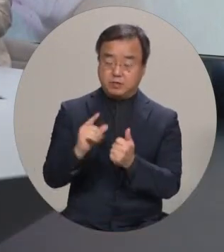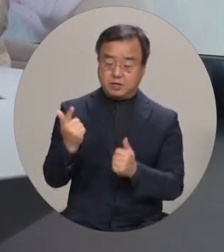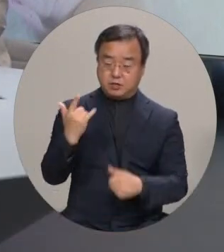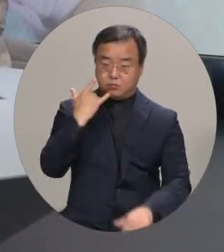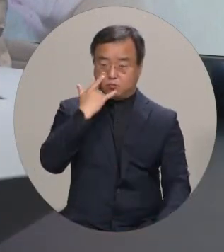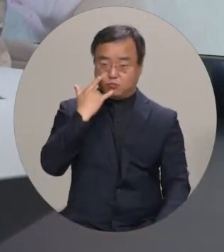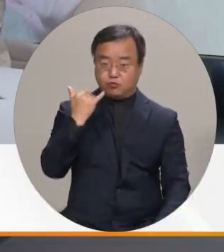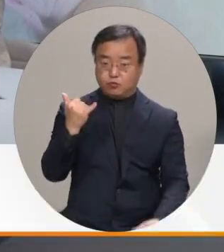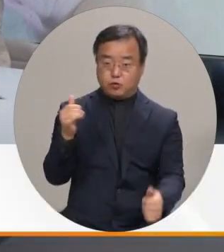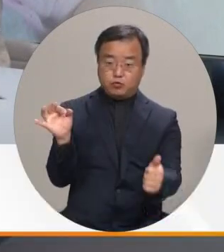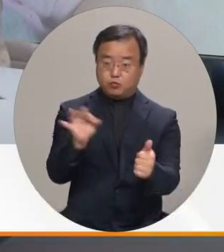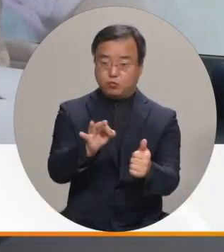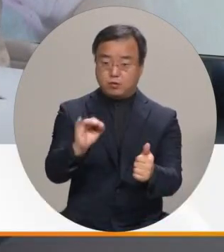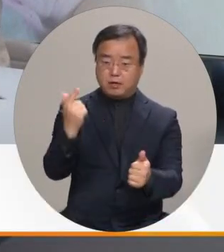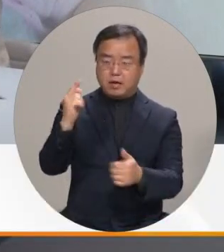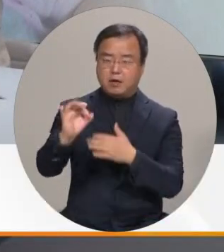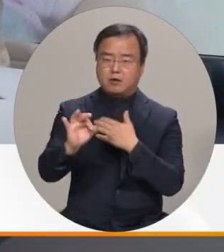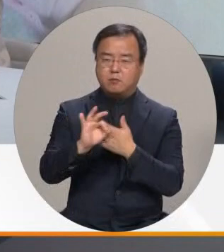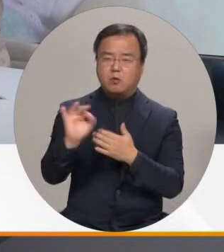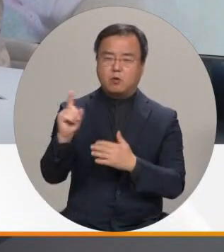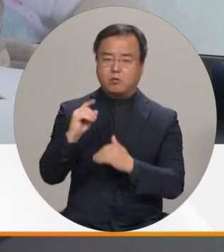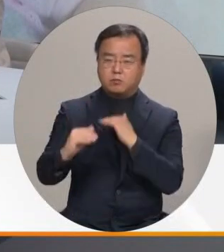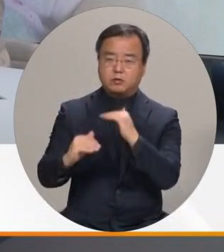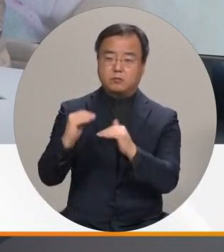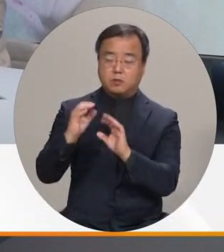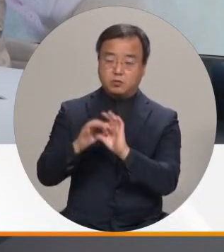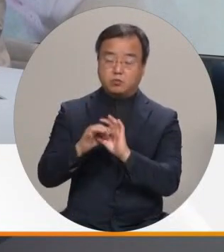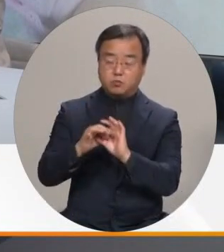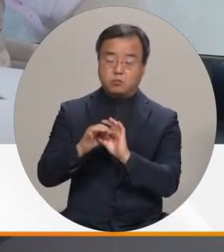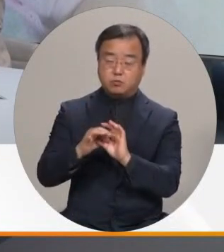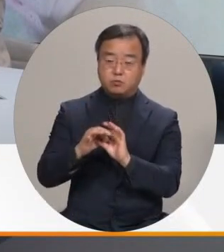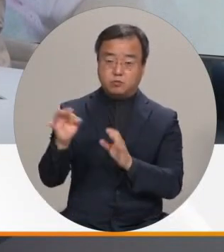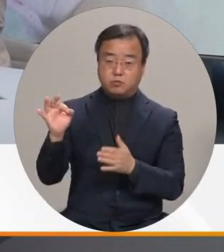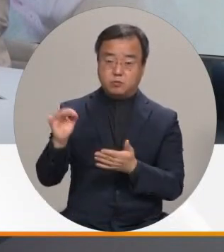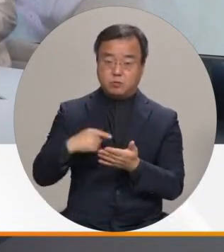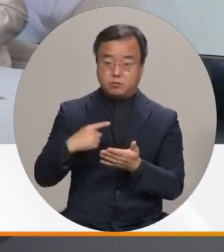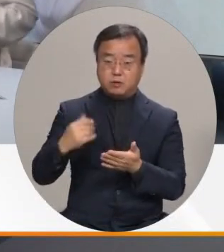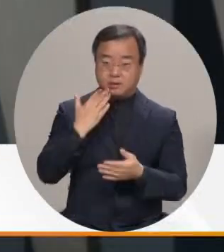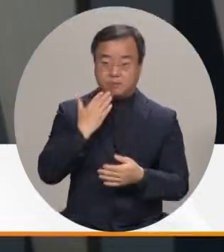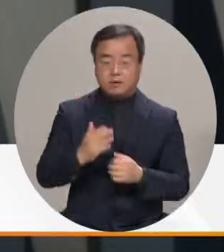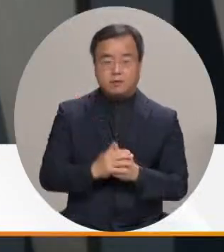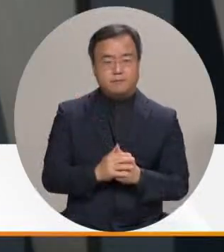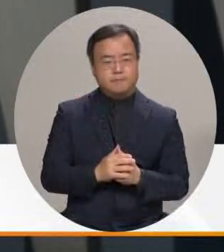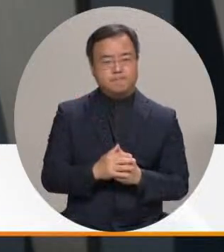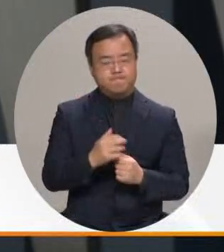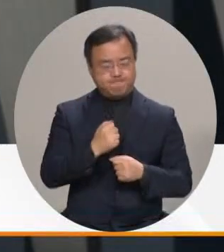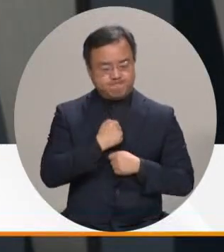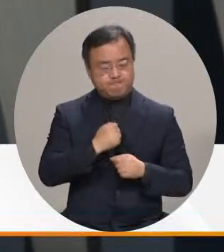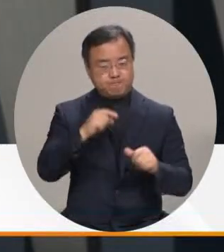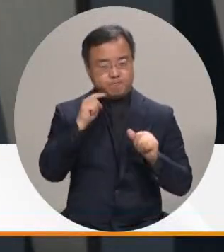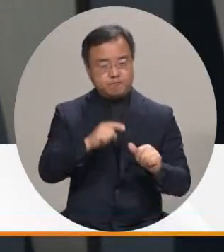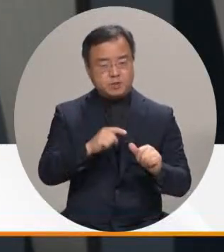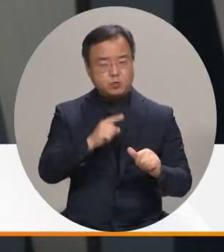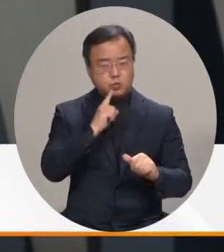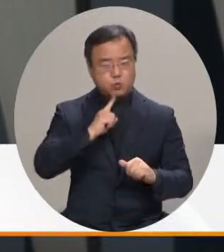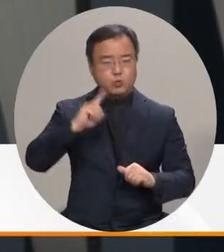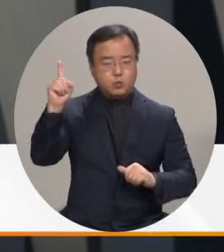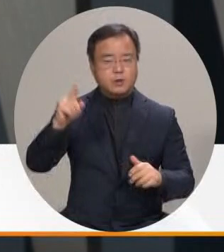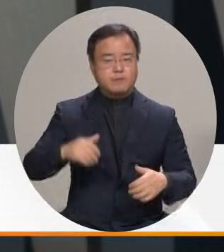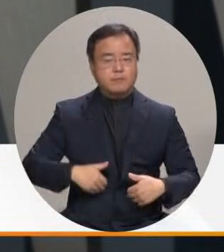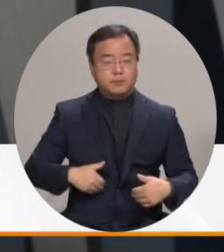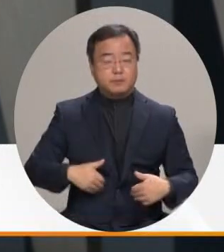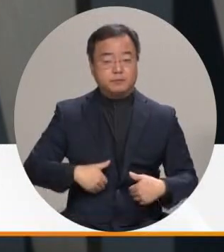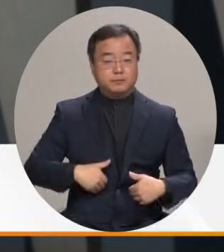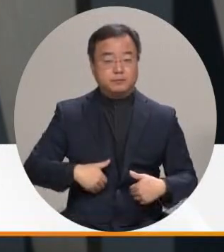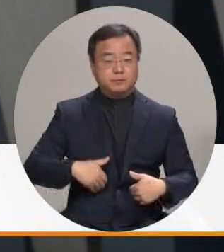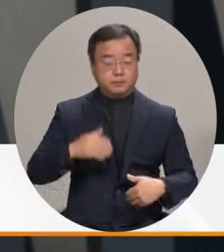또 어떤 절차 방법을 통해서 받을 수가 있습니까 우선은 이행명령 소송을 해야 되고요 그다음 이행명령